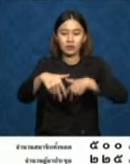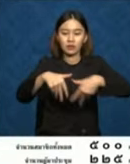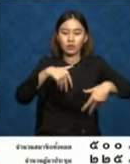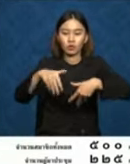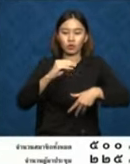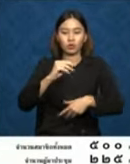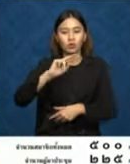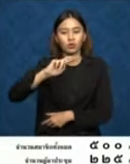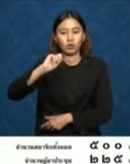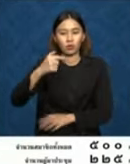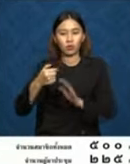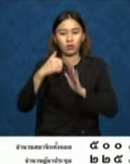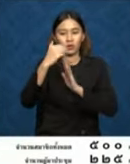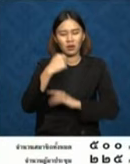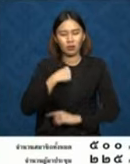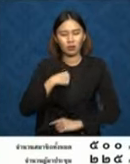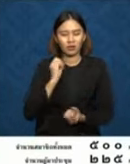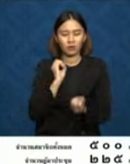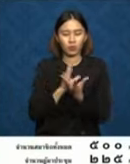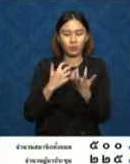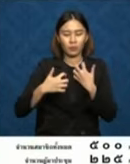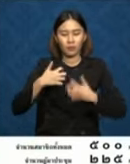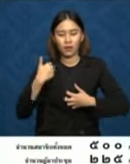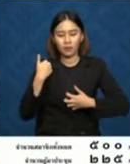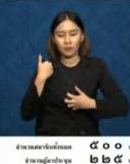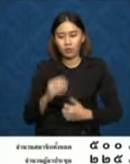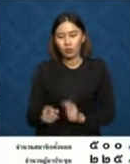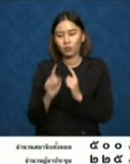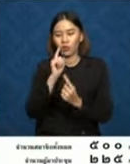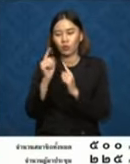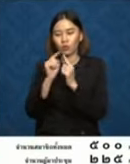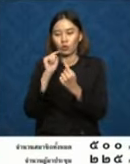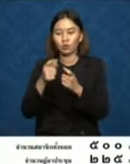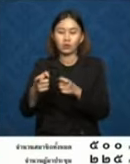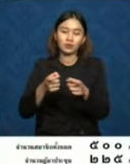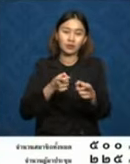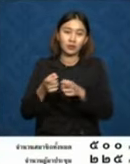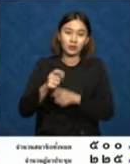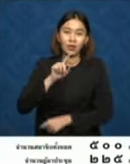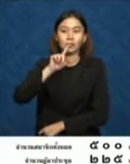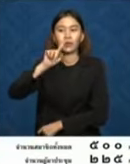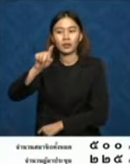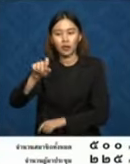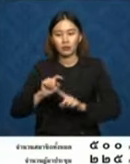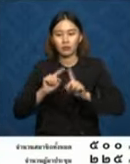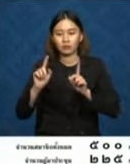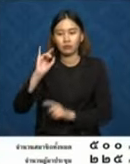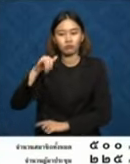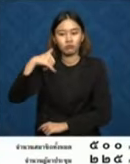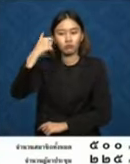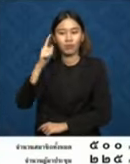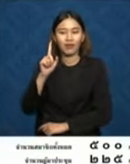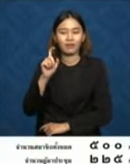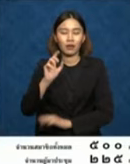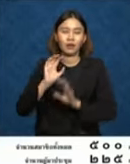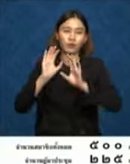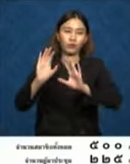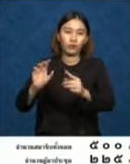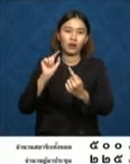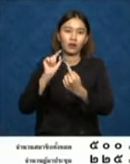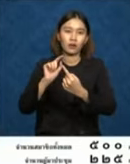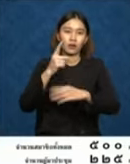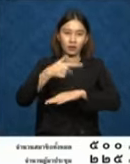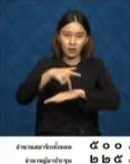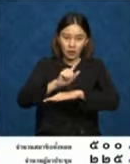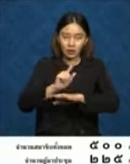เหนือก็เดือดร้อนผมพยายามที่จะติดต่อกับทางผู้จัดการการประปานะครับเพื่อสอบถามนะครับแต่ติดต่อไม่ได้อันนี้ก็ฝากผ่านท่านส